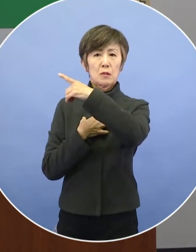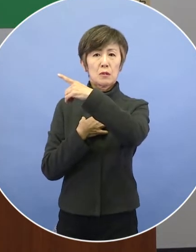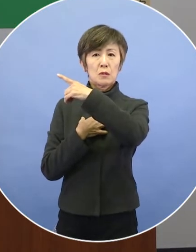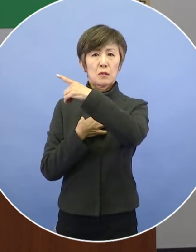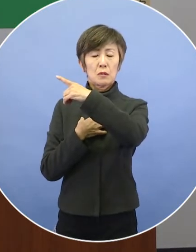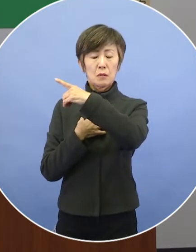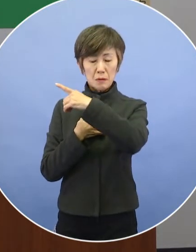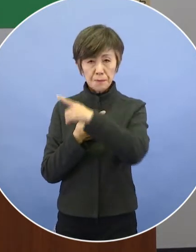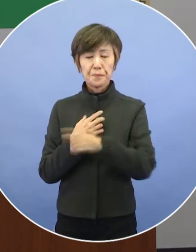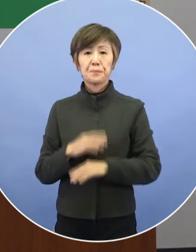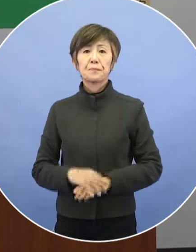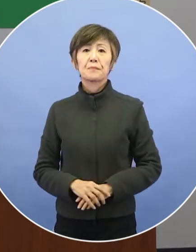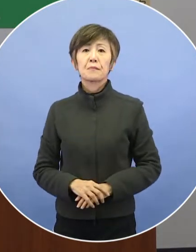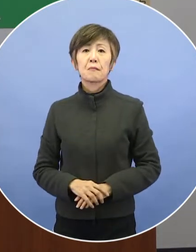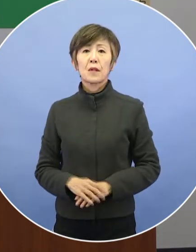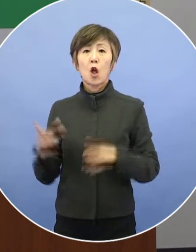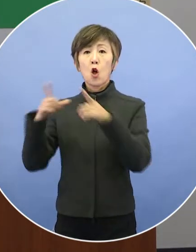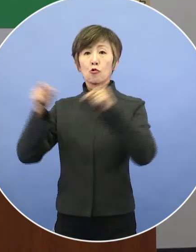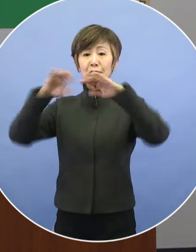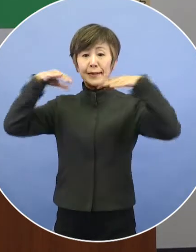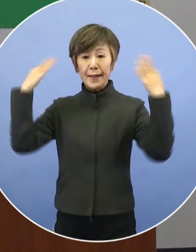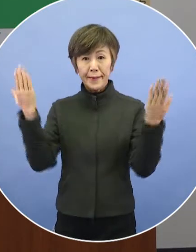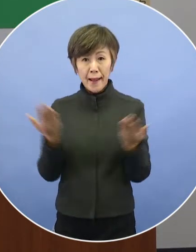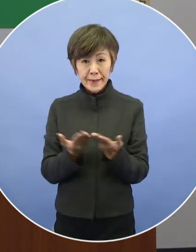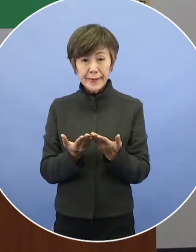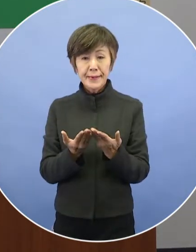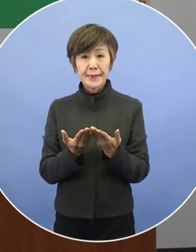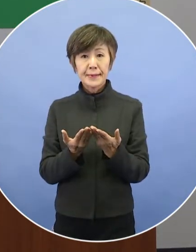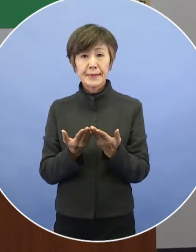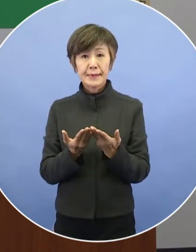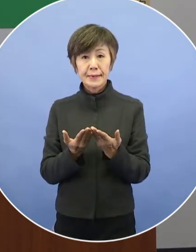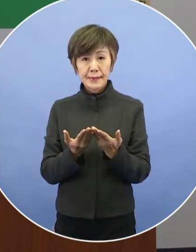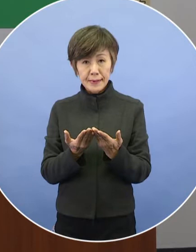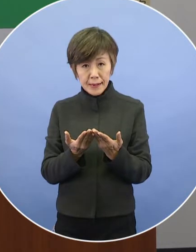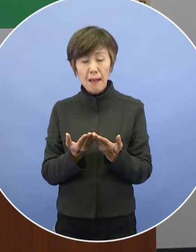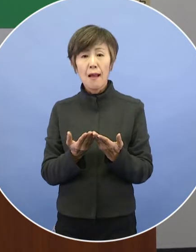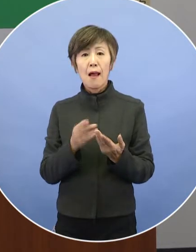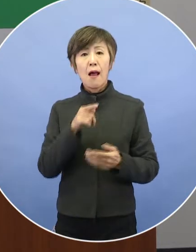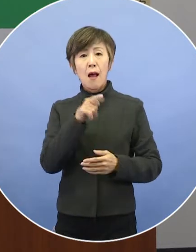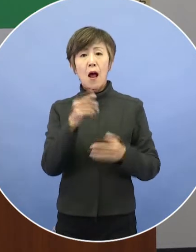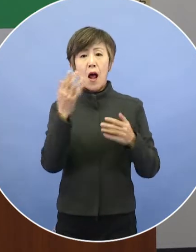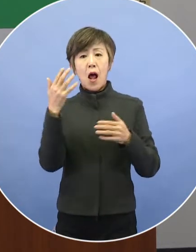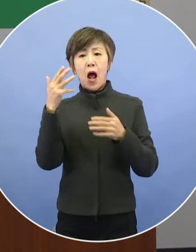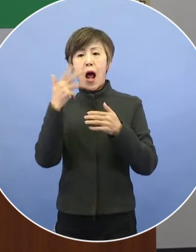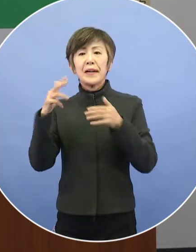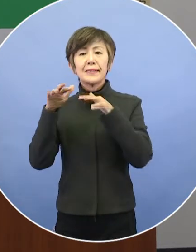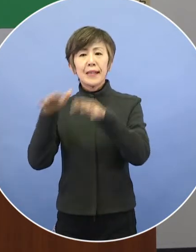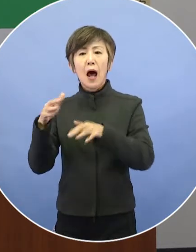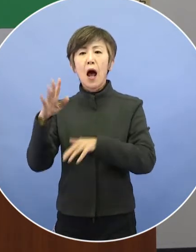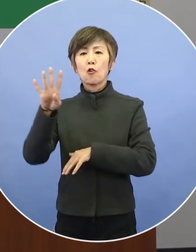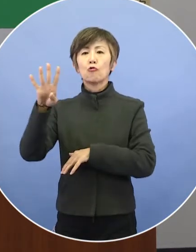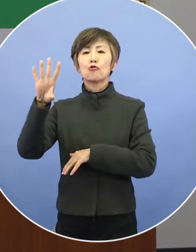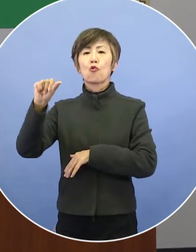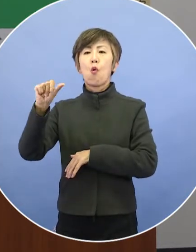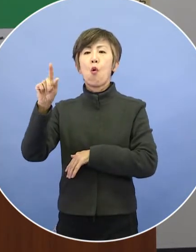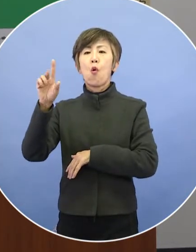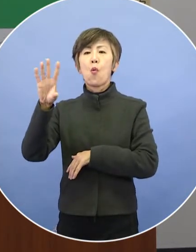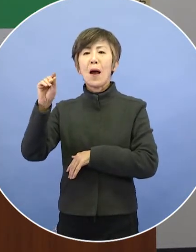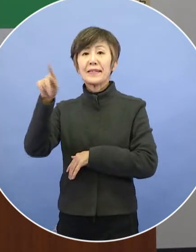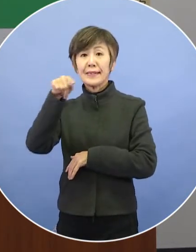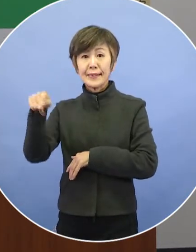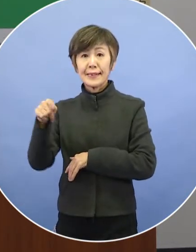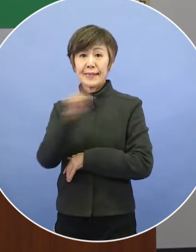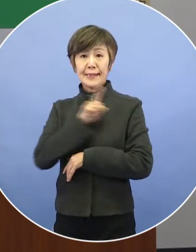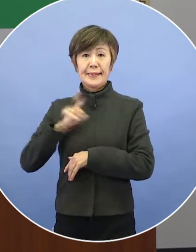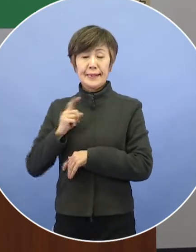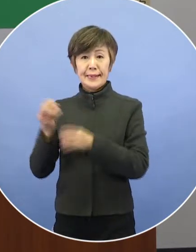でございます大きく言いますと国全体では新型コロナ第8波45万人1日あたりです